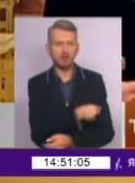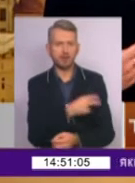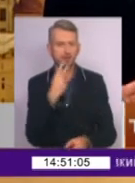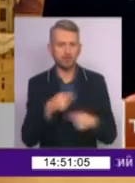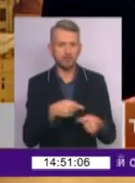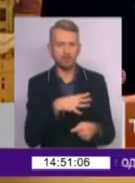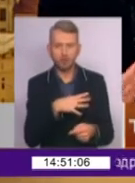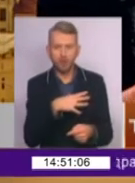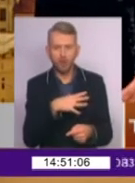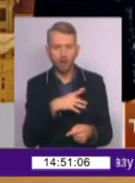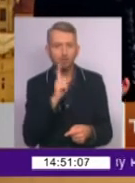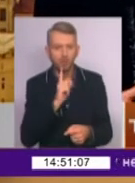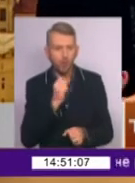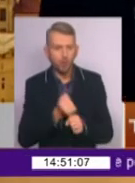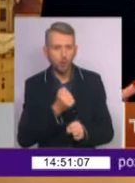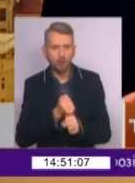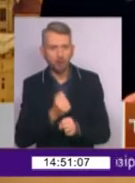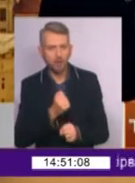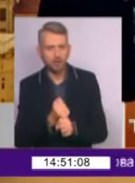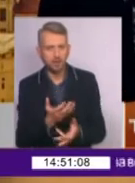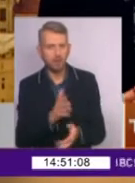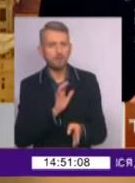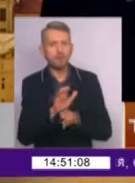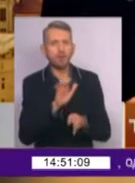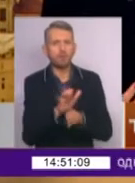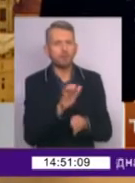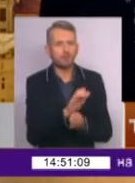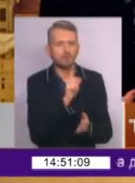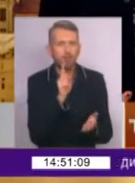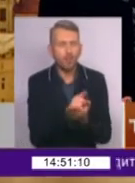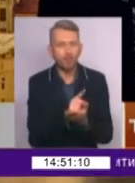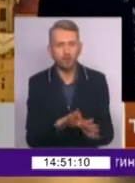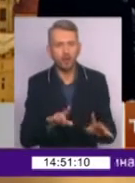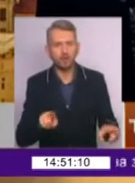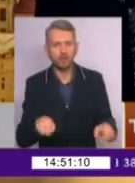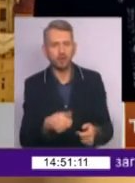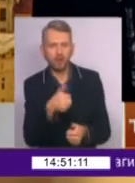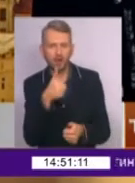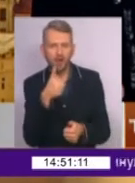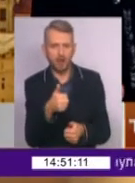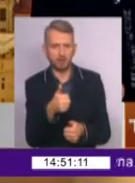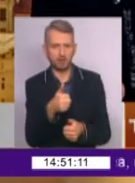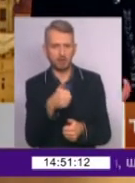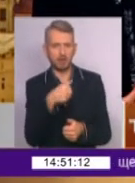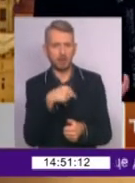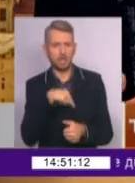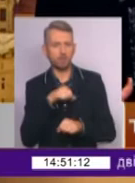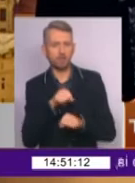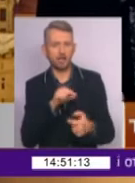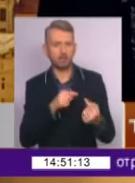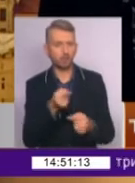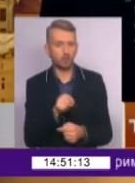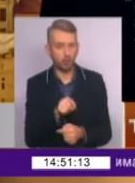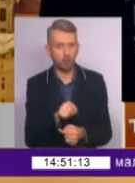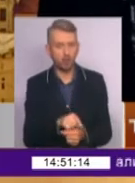на стадії розробки. Ну, виробників не вдавалося створити гарний, адекватний імунітет проти нього. Але